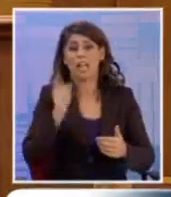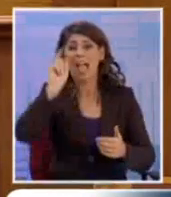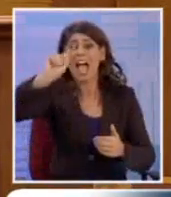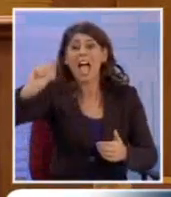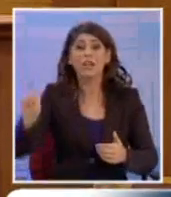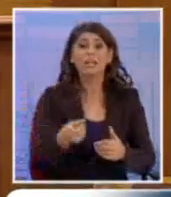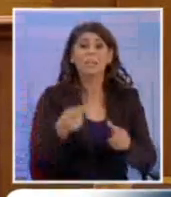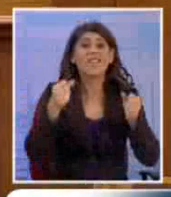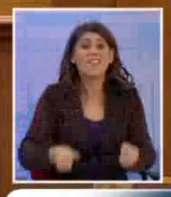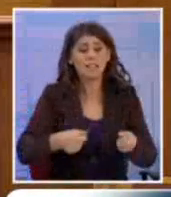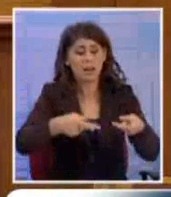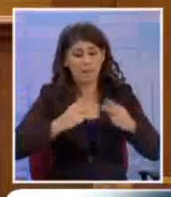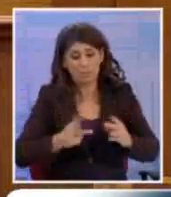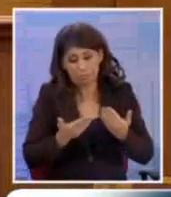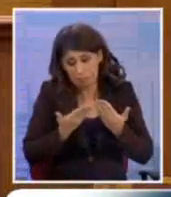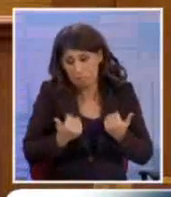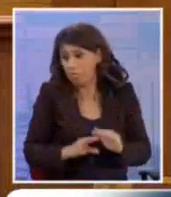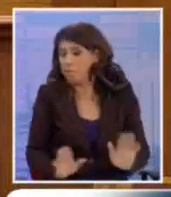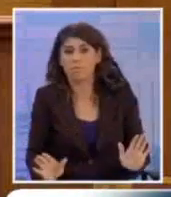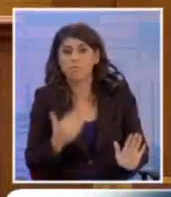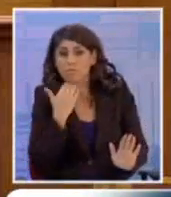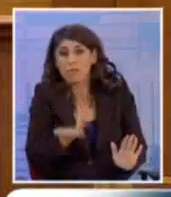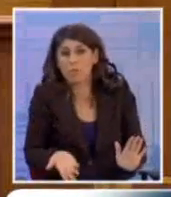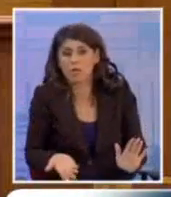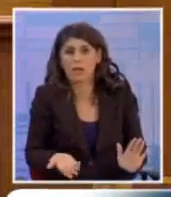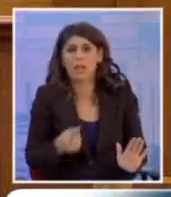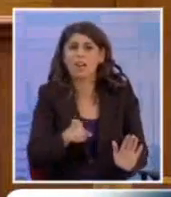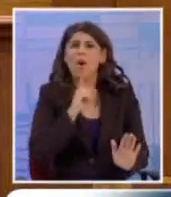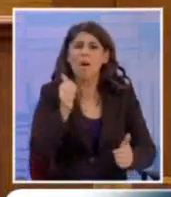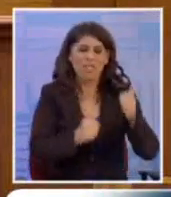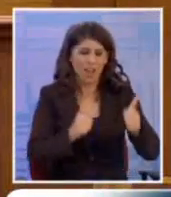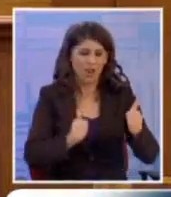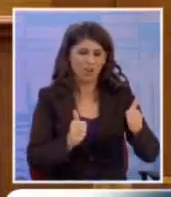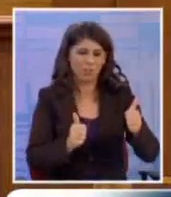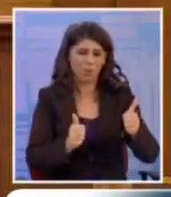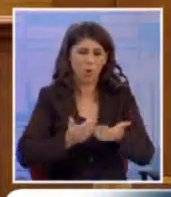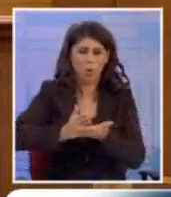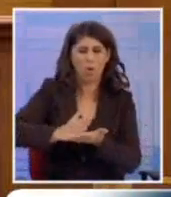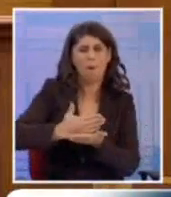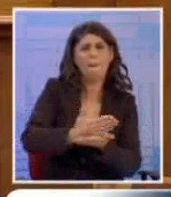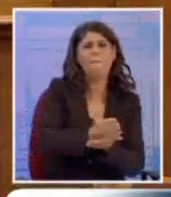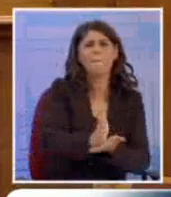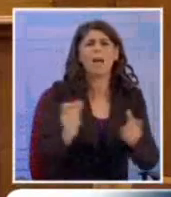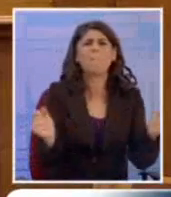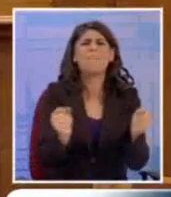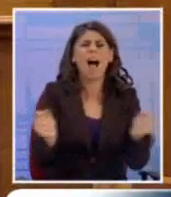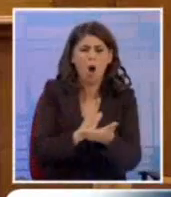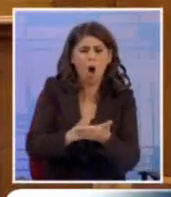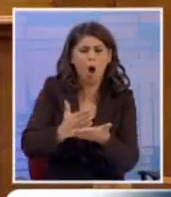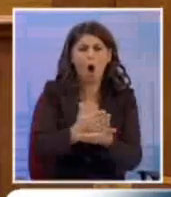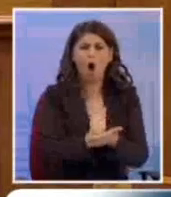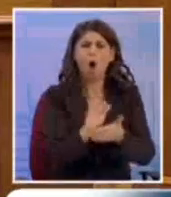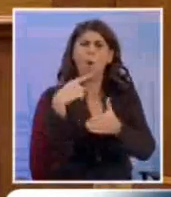βασικά ερωτήματα. Και σαν τους διαγωνισμούς του Πατινάς θα δώσω και απαντήσεις στο επίπεδο της